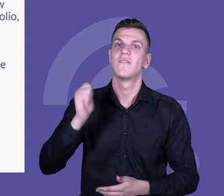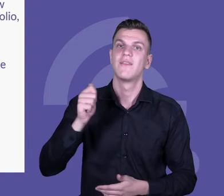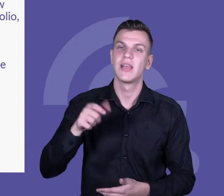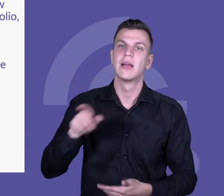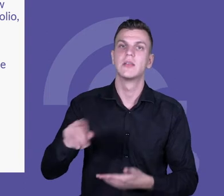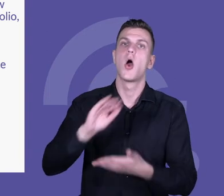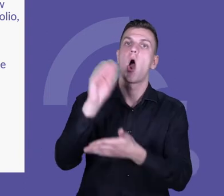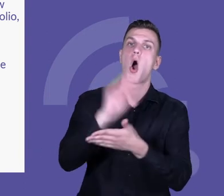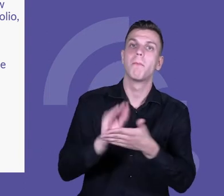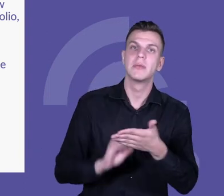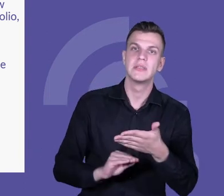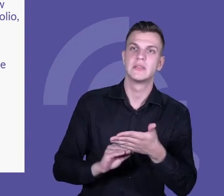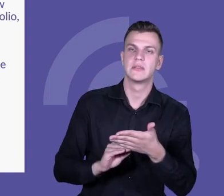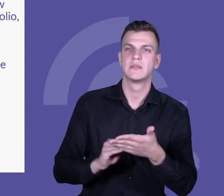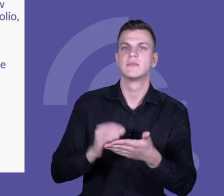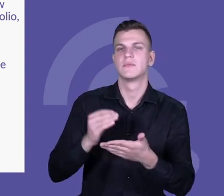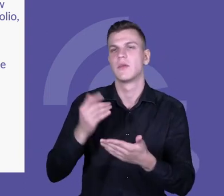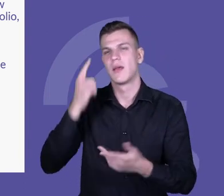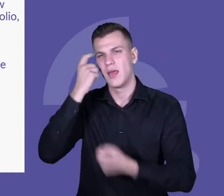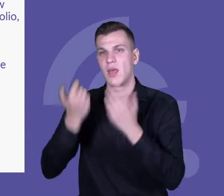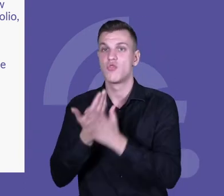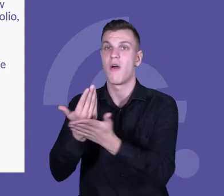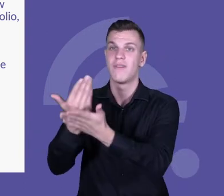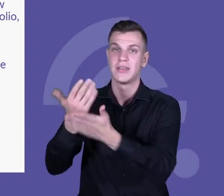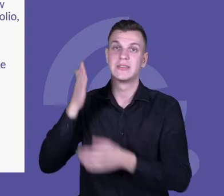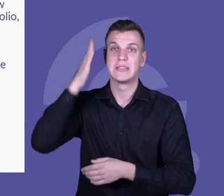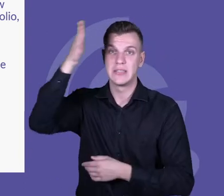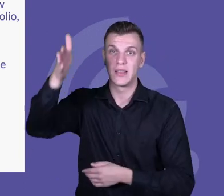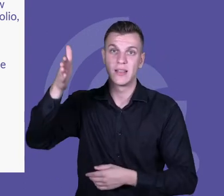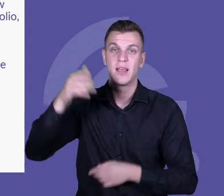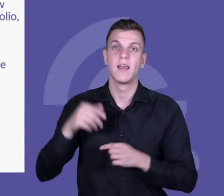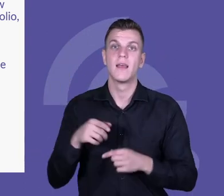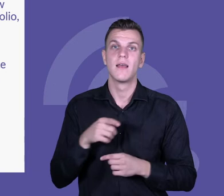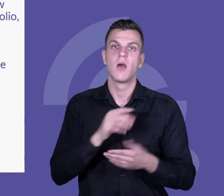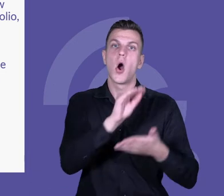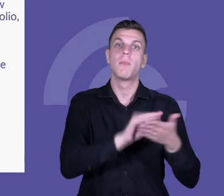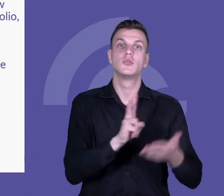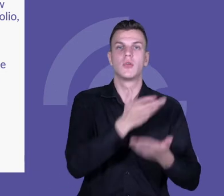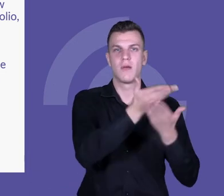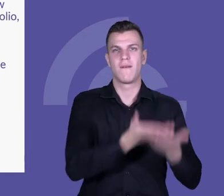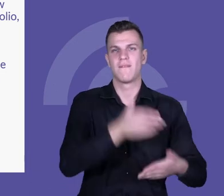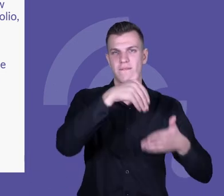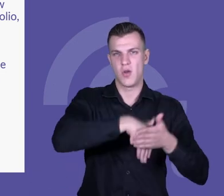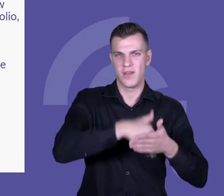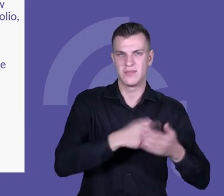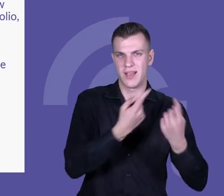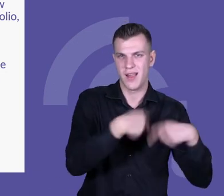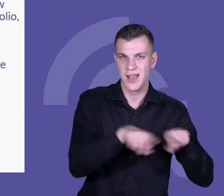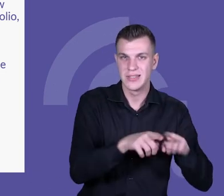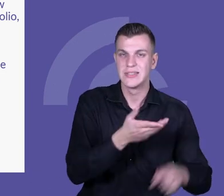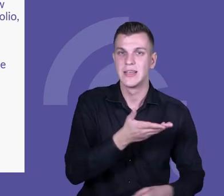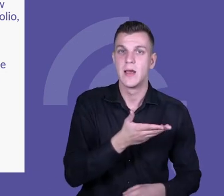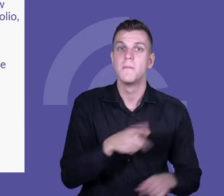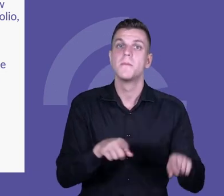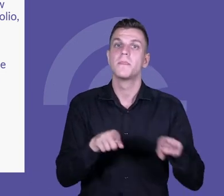kompetencji proinnowacyjnych od wychowawcy klasy, ale też ogromny potencjał do wykorzystania